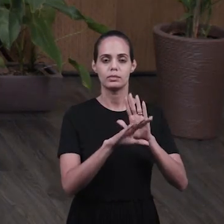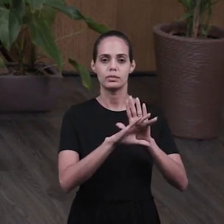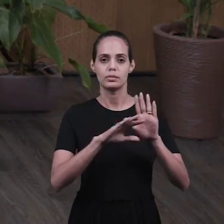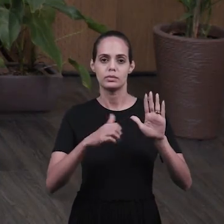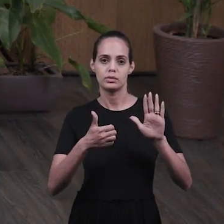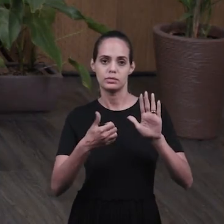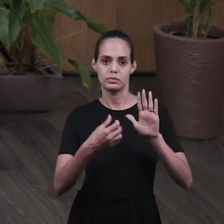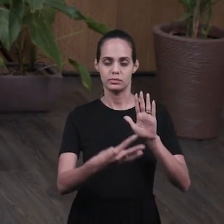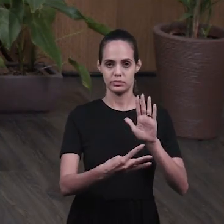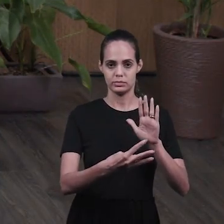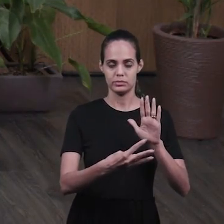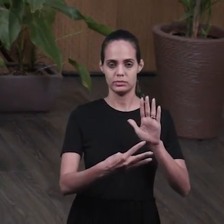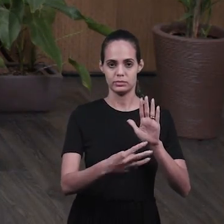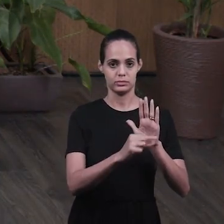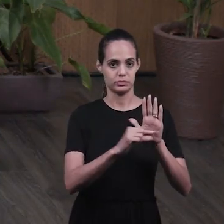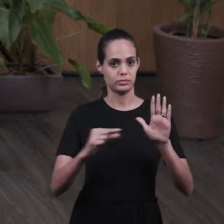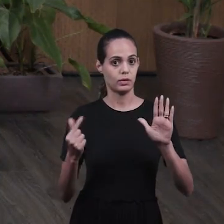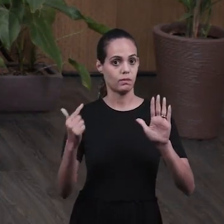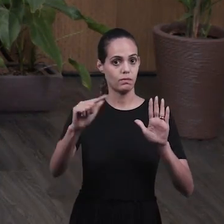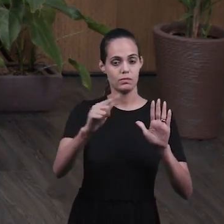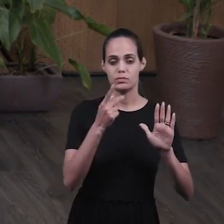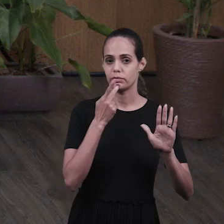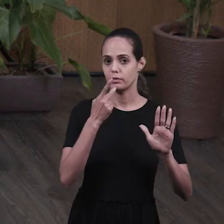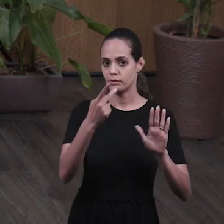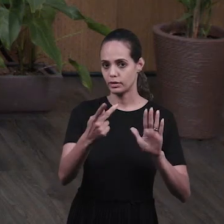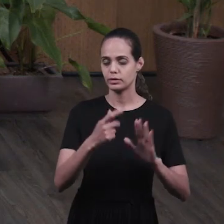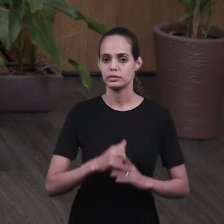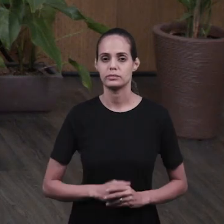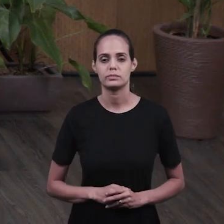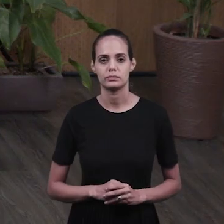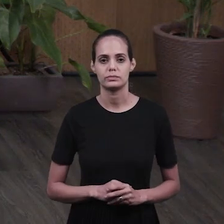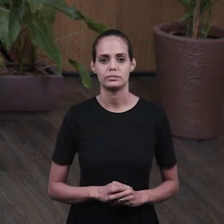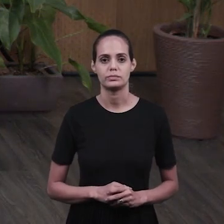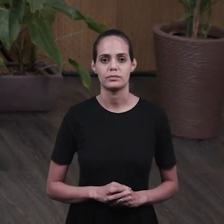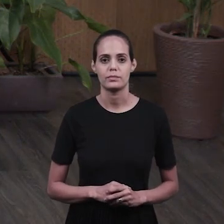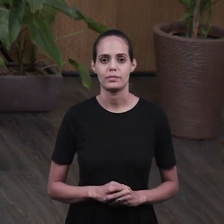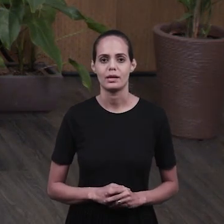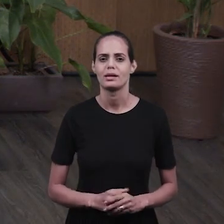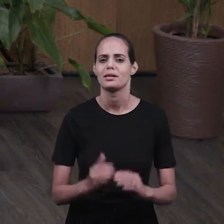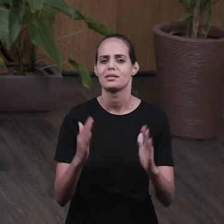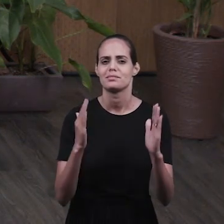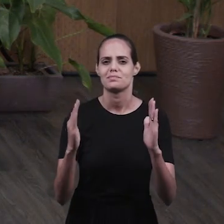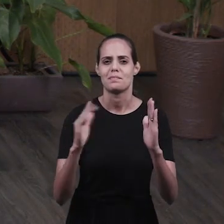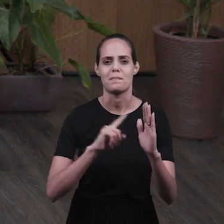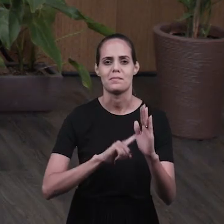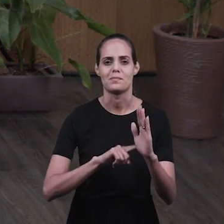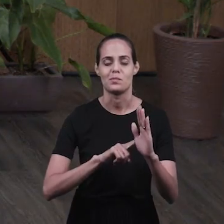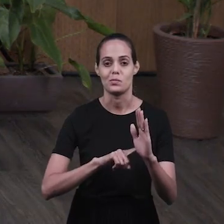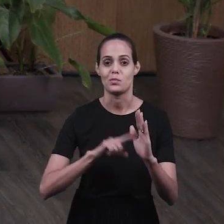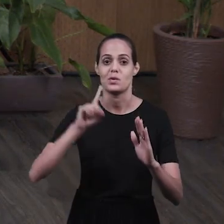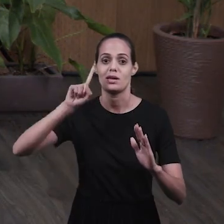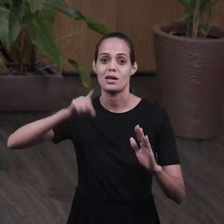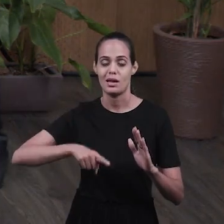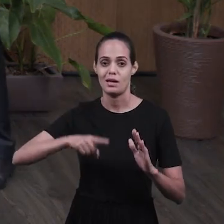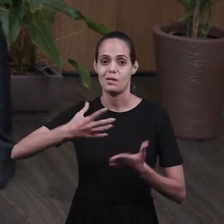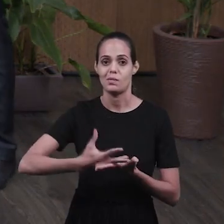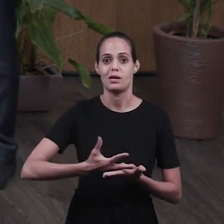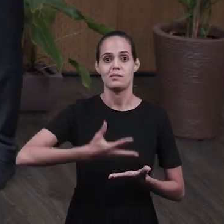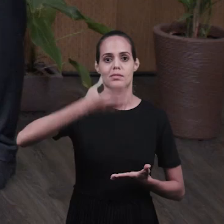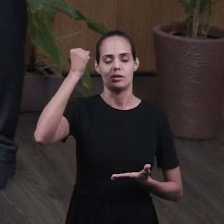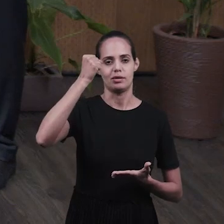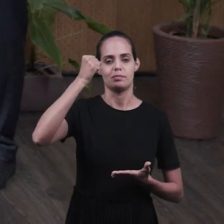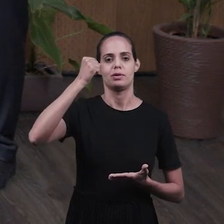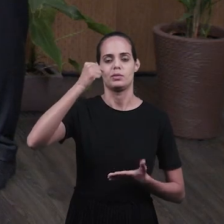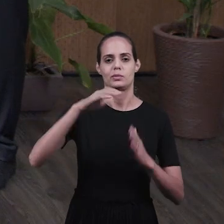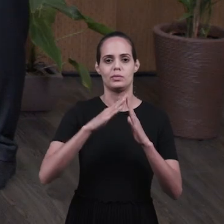13 qui parle exactement sur ce moment glorieux de l'enlèvement de